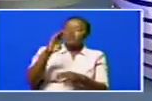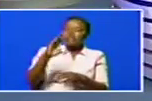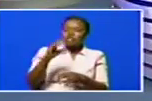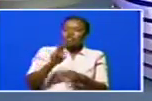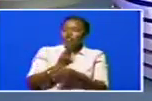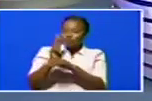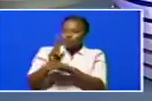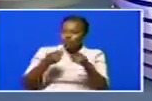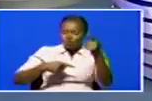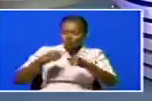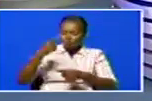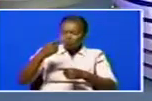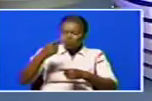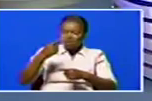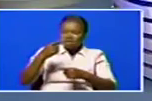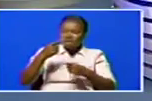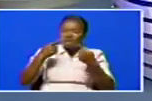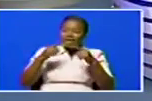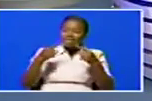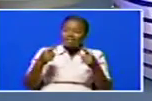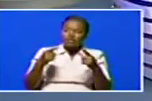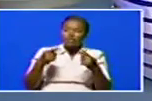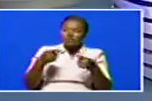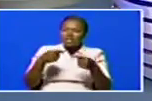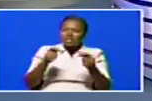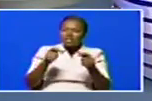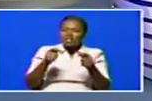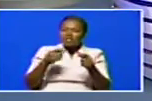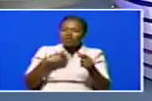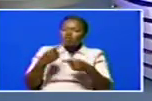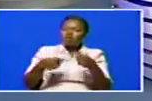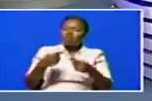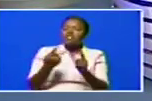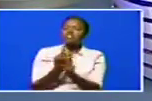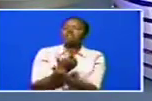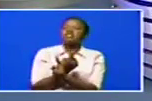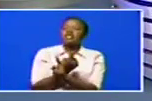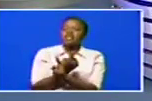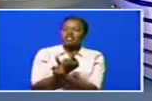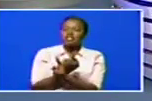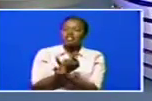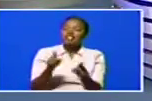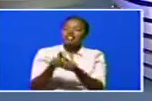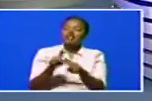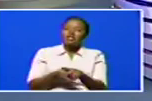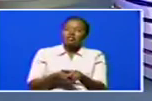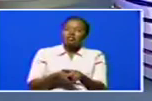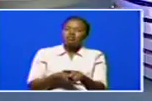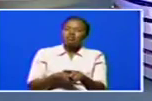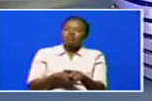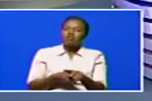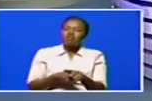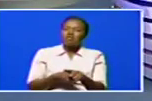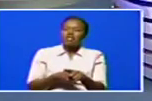mshindi. Nadhani pale tunajaribu kufanya process mbili tofauti at the same time.